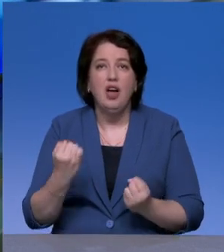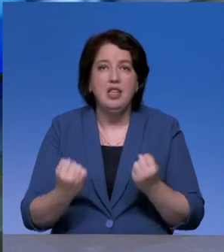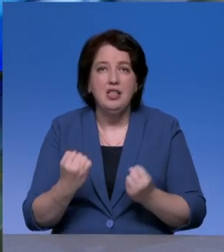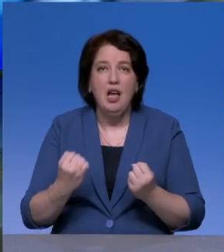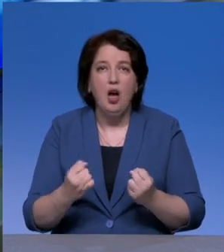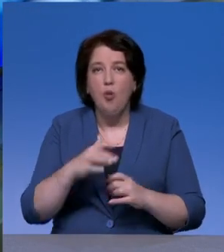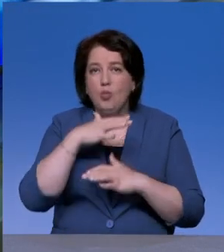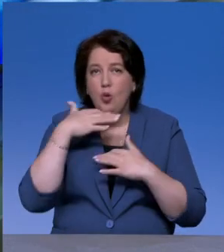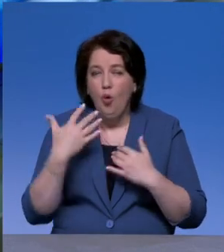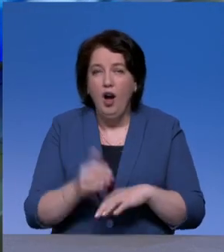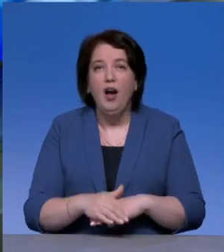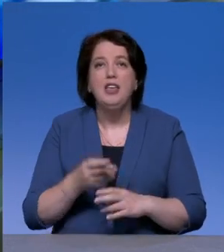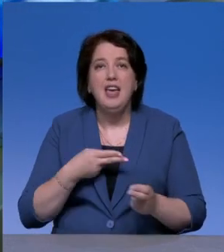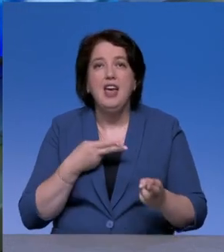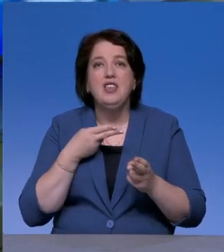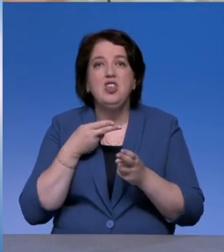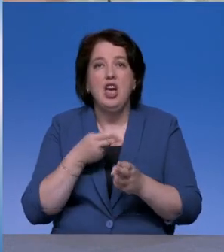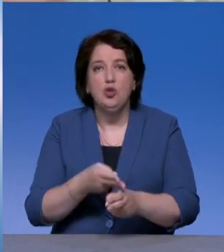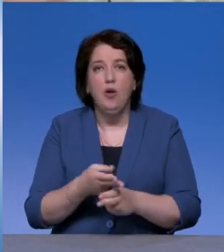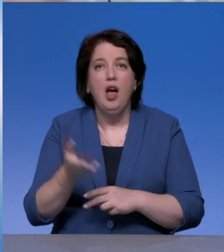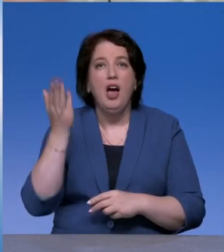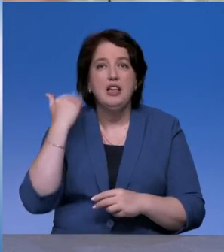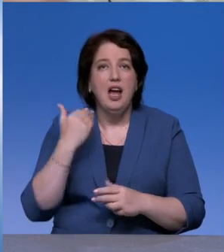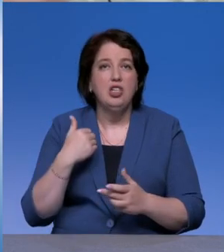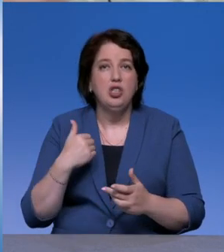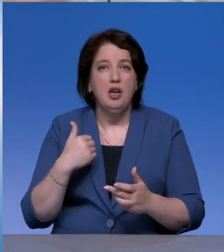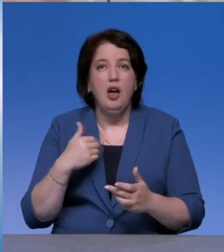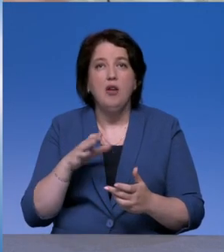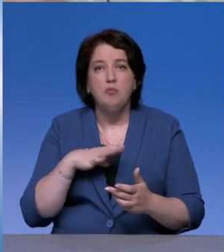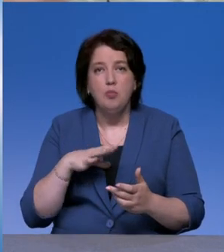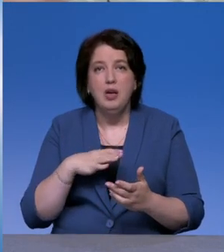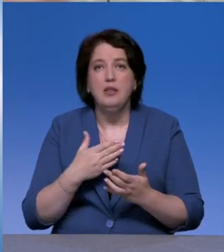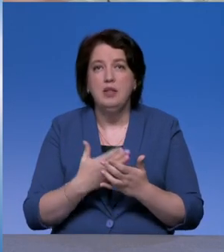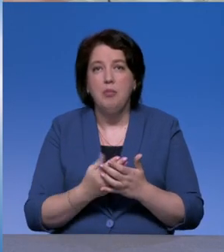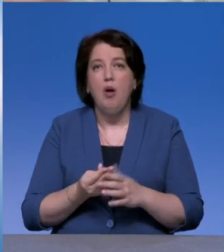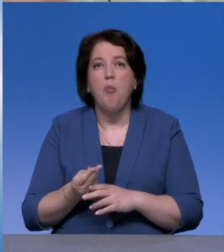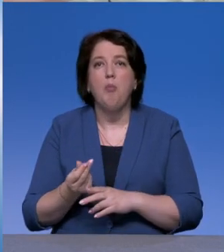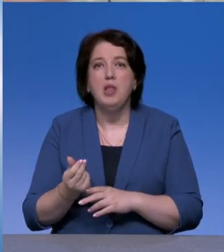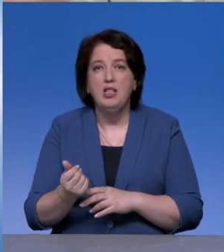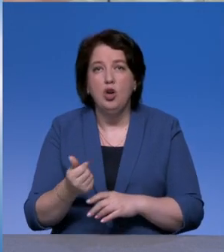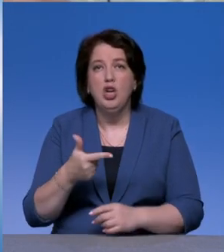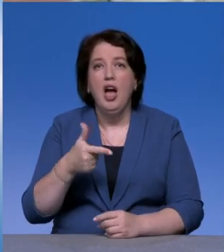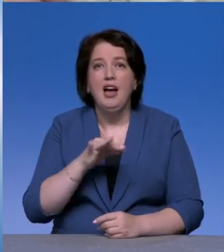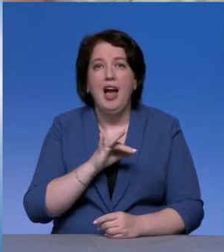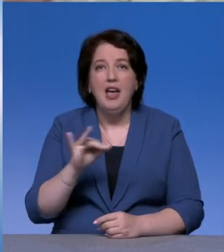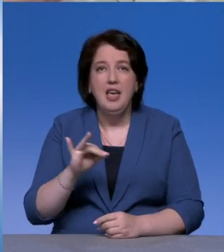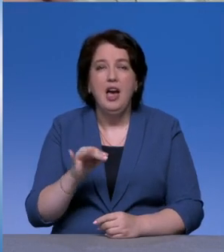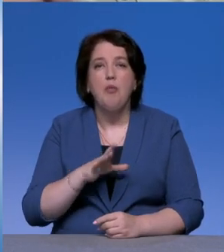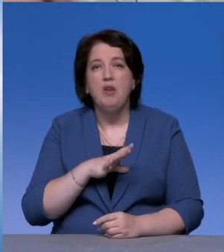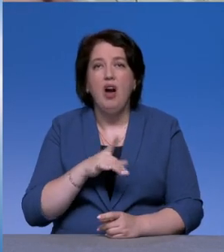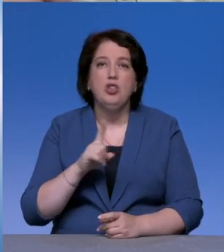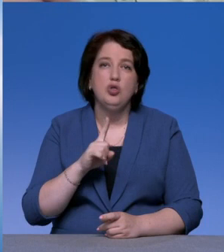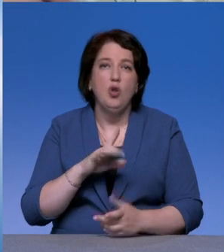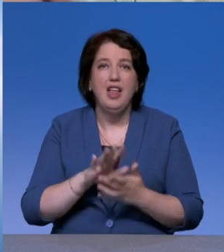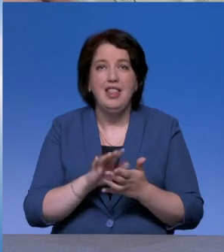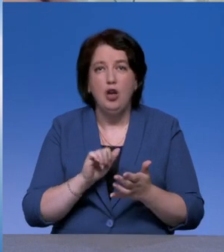все-таки езжу. И вот мне раньше я стоял на автоплатеже с ГАИ. Ну, бывает, там где-то дед нарушил что-то там. А